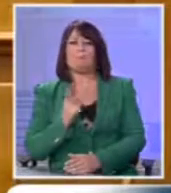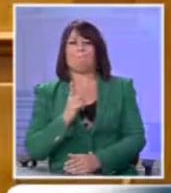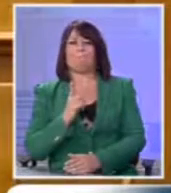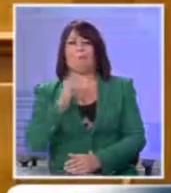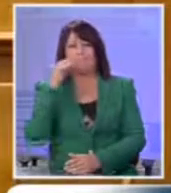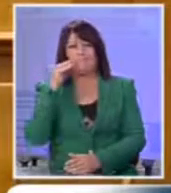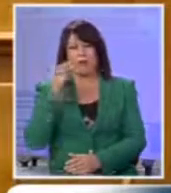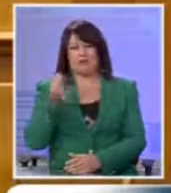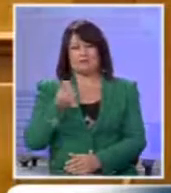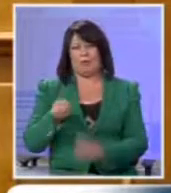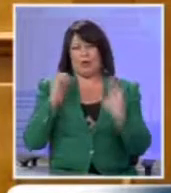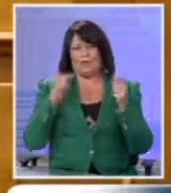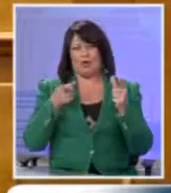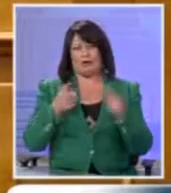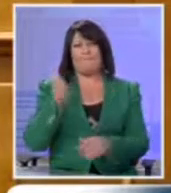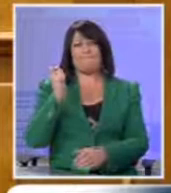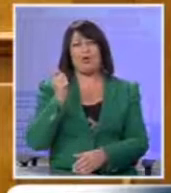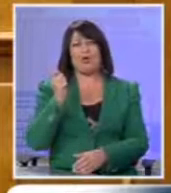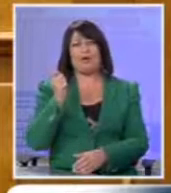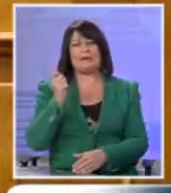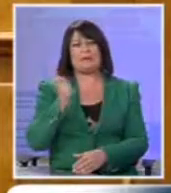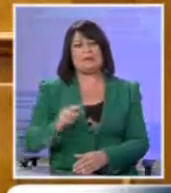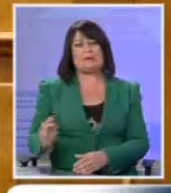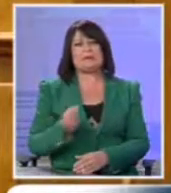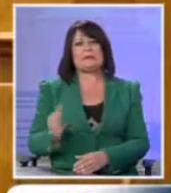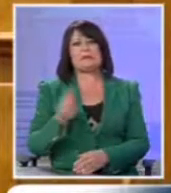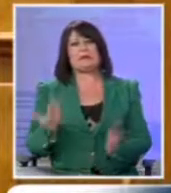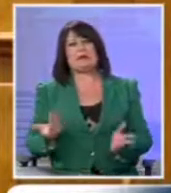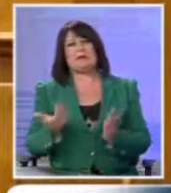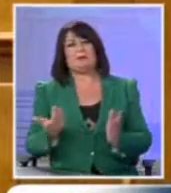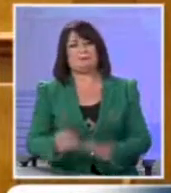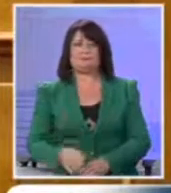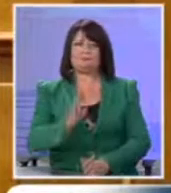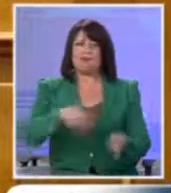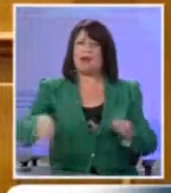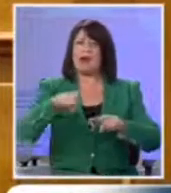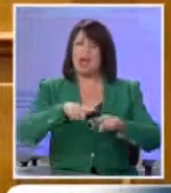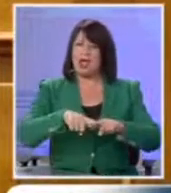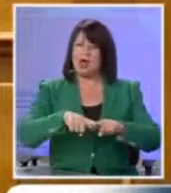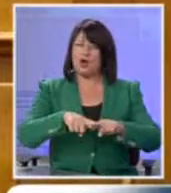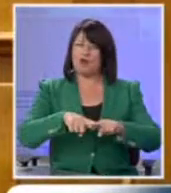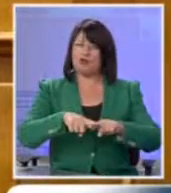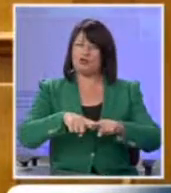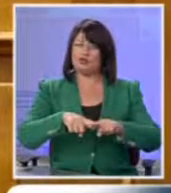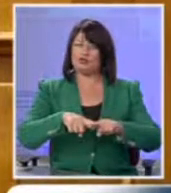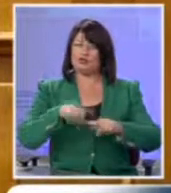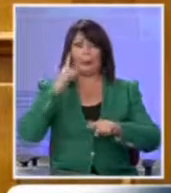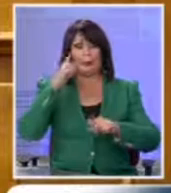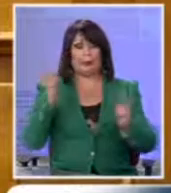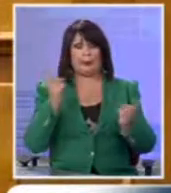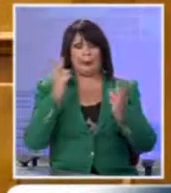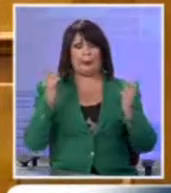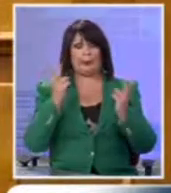κύριος Μεϊμαράκης, πολιτική σκέπτουλα. Που χτίσε ο ελληνικός λαός από